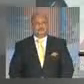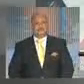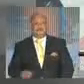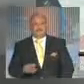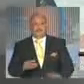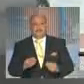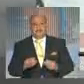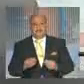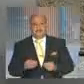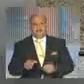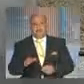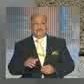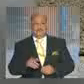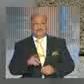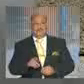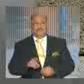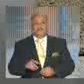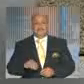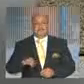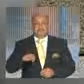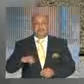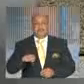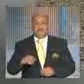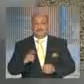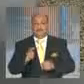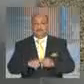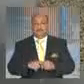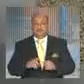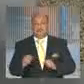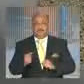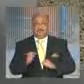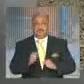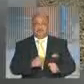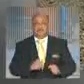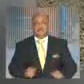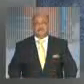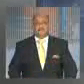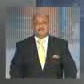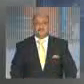لدى الناشئة من أجل مستقبل أفضل لمدينة أجمل.